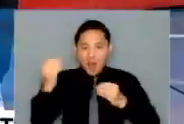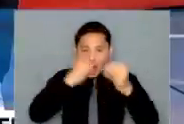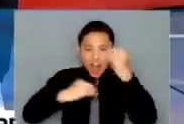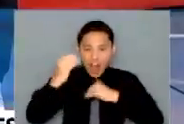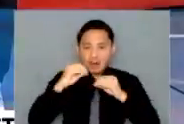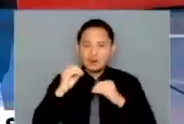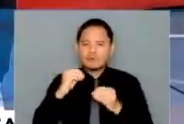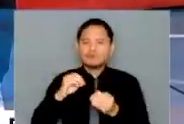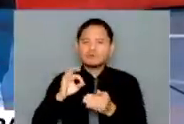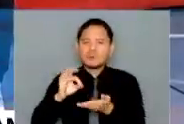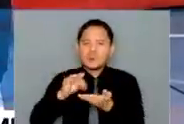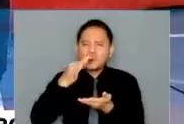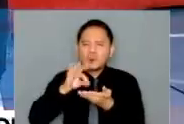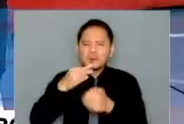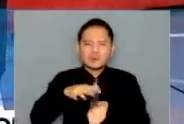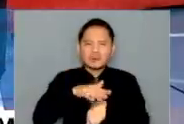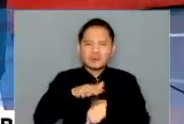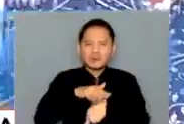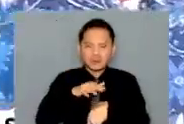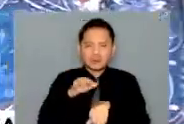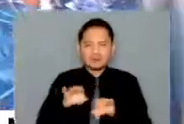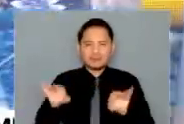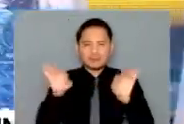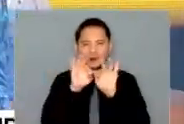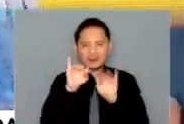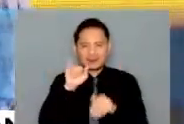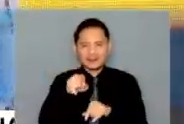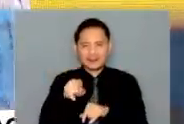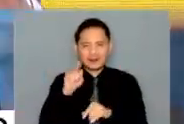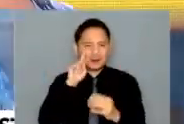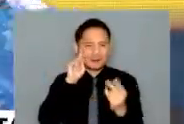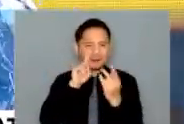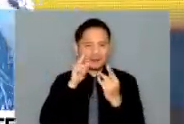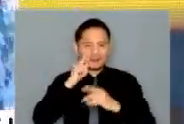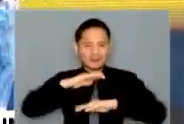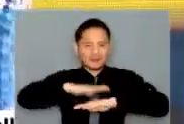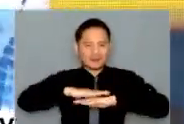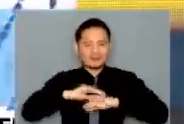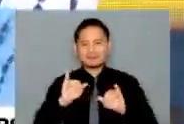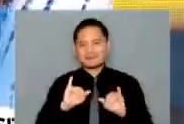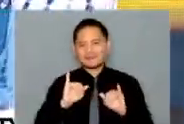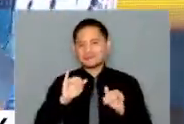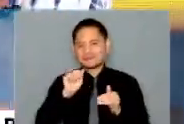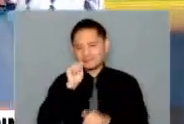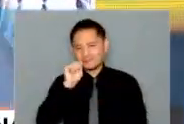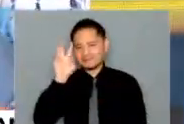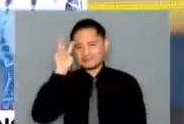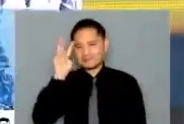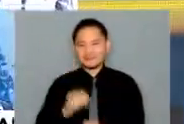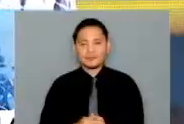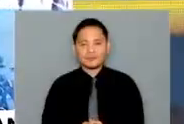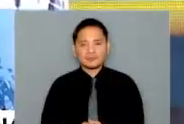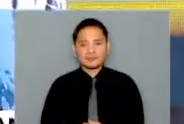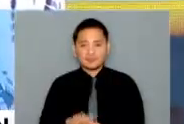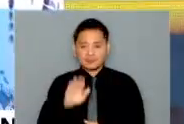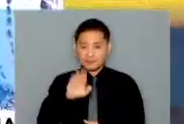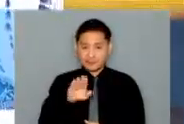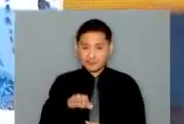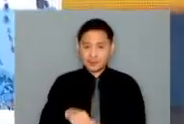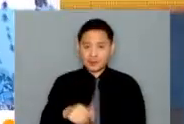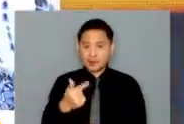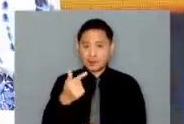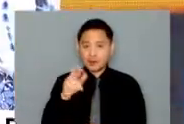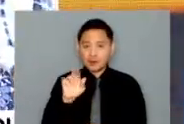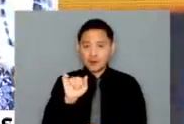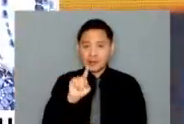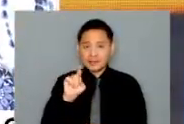kasi one-time, big time. Okay rin. Eto, pero ibibida natin ngayon kung bakit kakaiba itong grazing table na